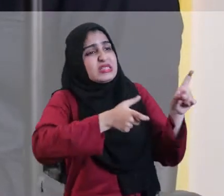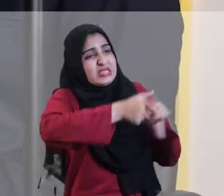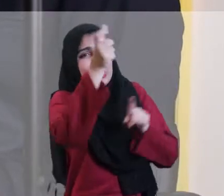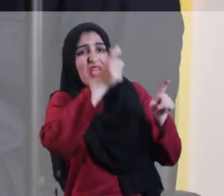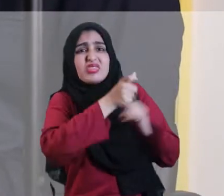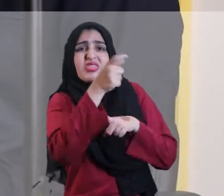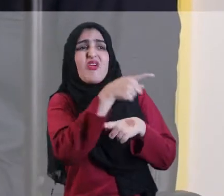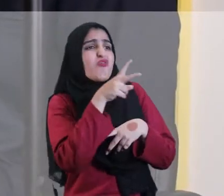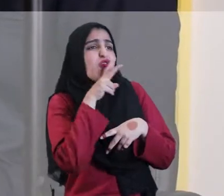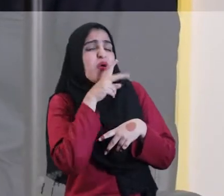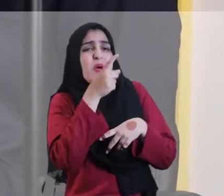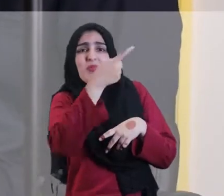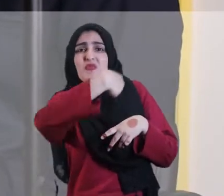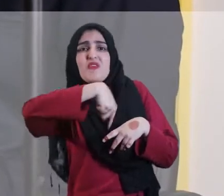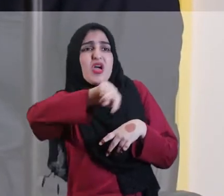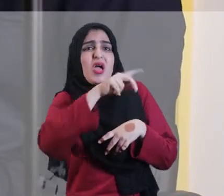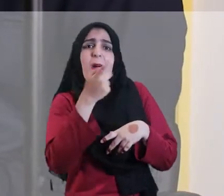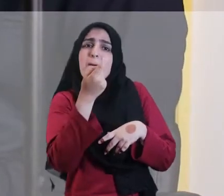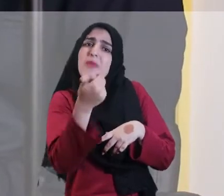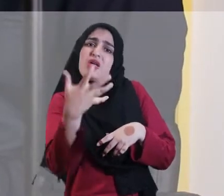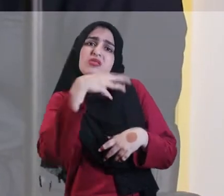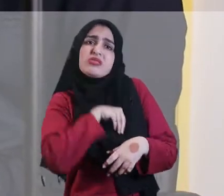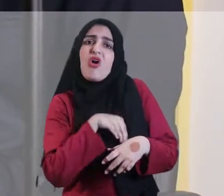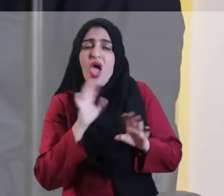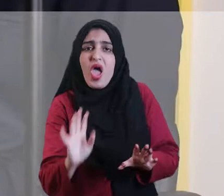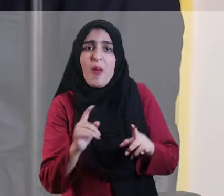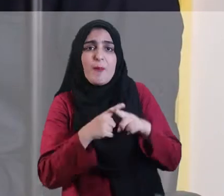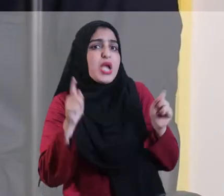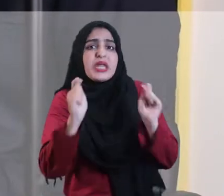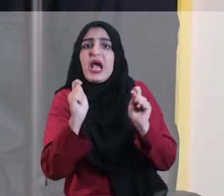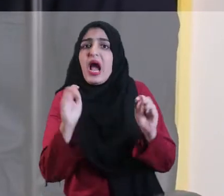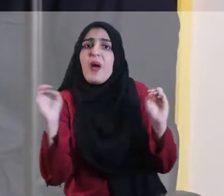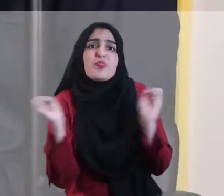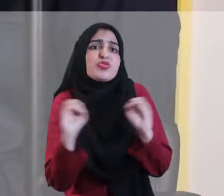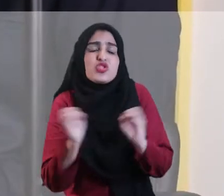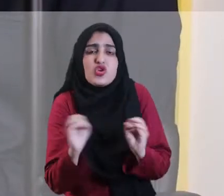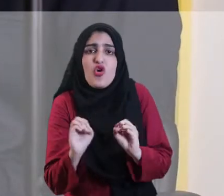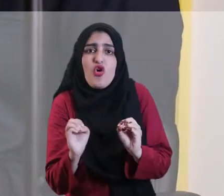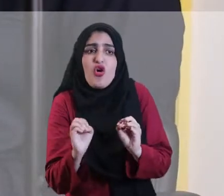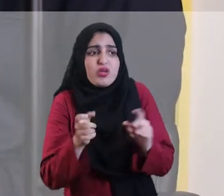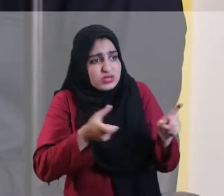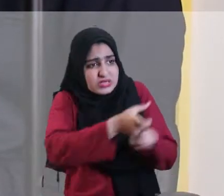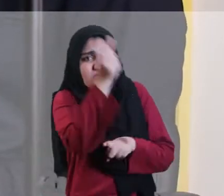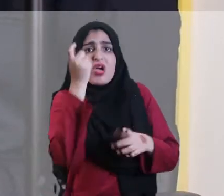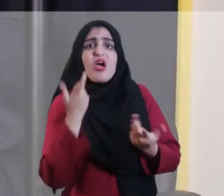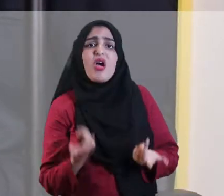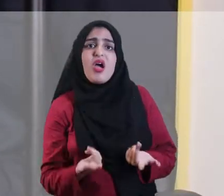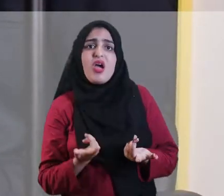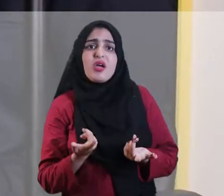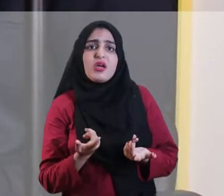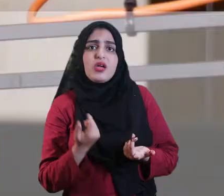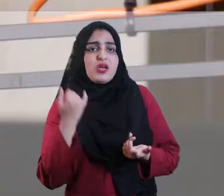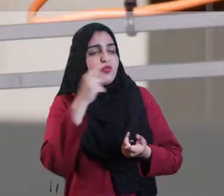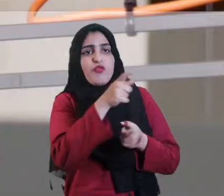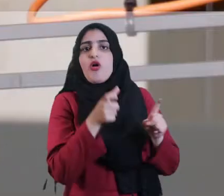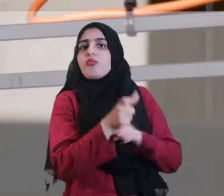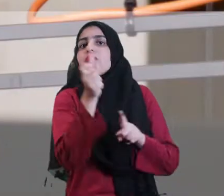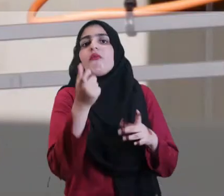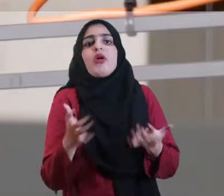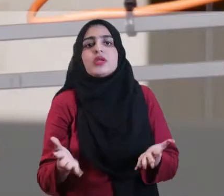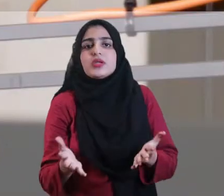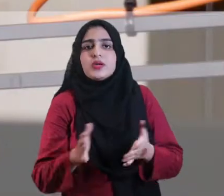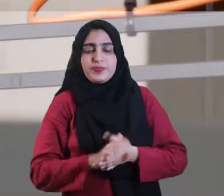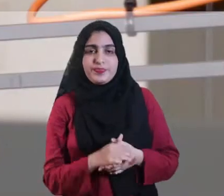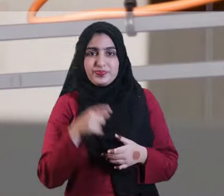जो सिर्फ वहां युद्ध में भाग ले रहे हैं काम नहीं कर रहे हैं तो आप ईटीवी पार हो जाएंगे तो वह आए वहीं धाविका